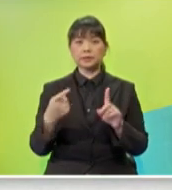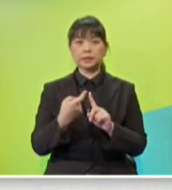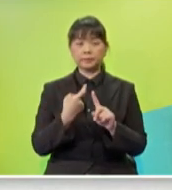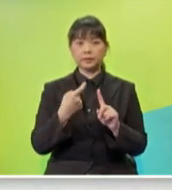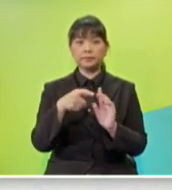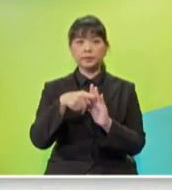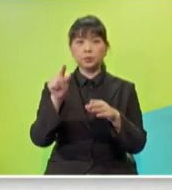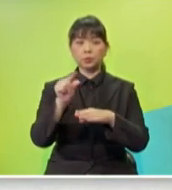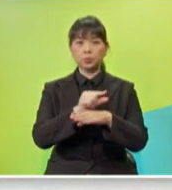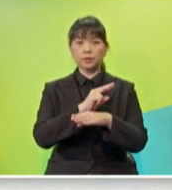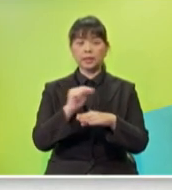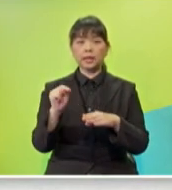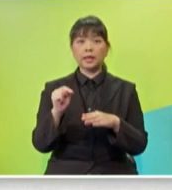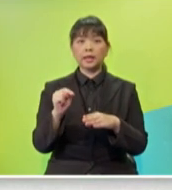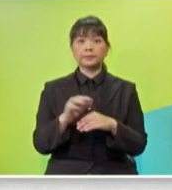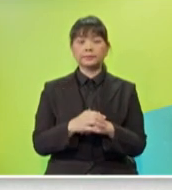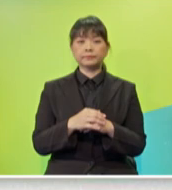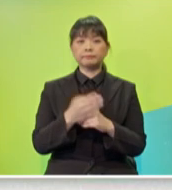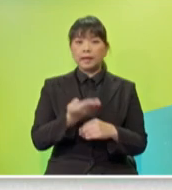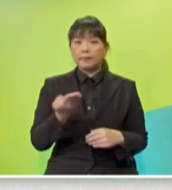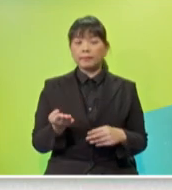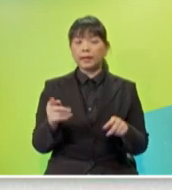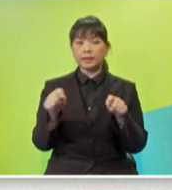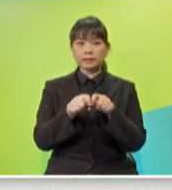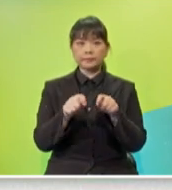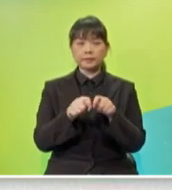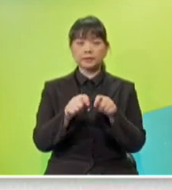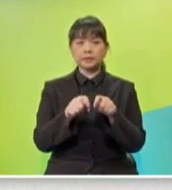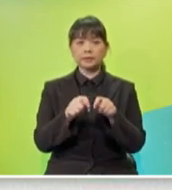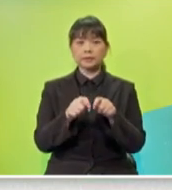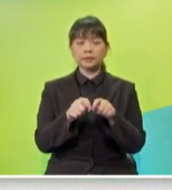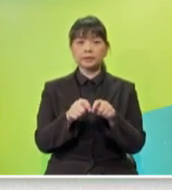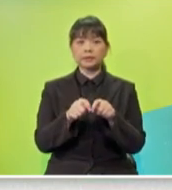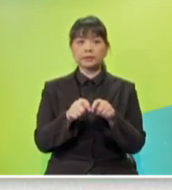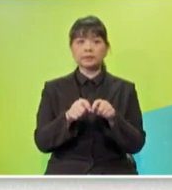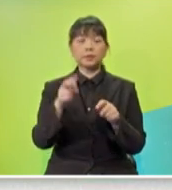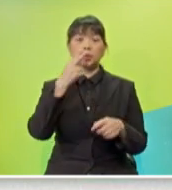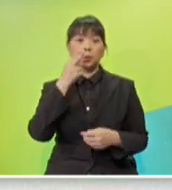bahan terlarang contohnya menjauhi dari